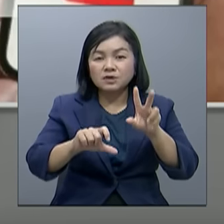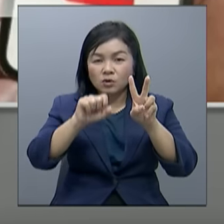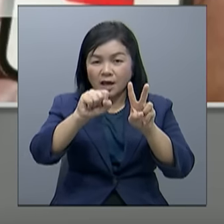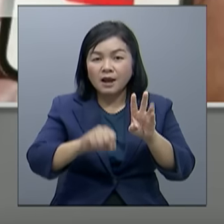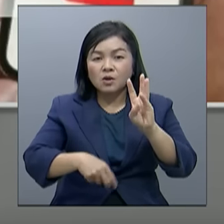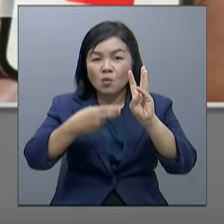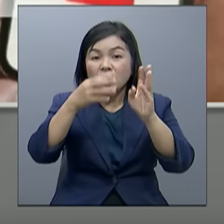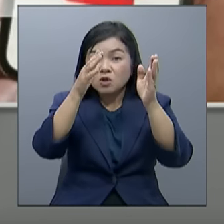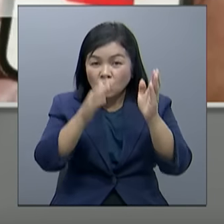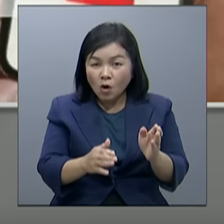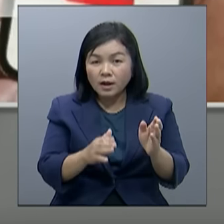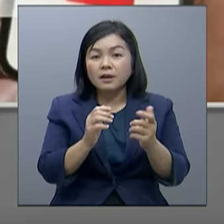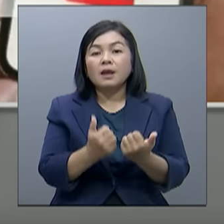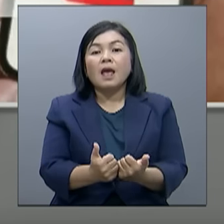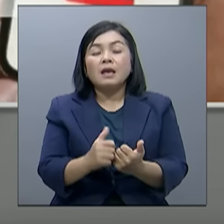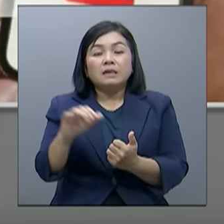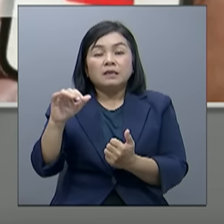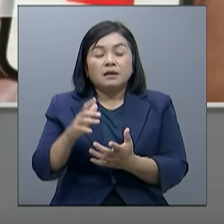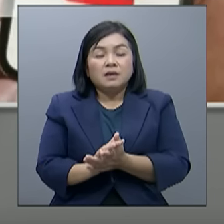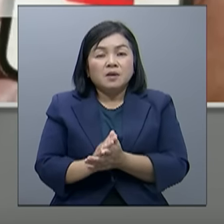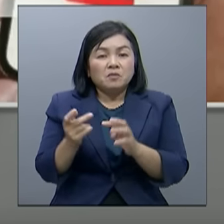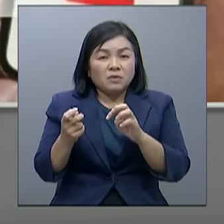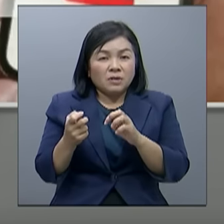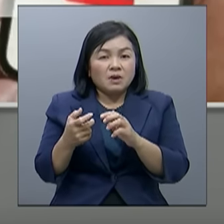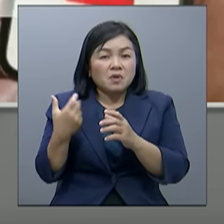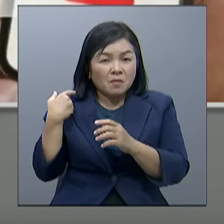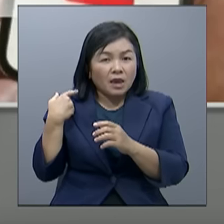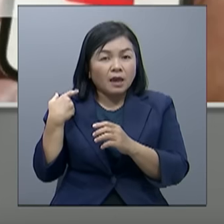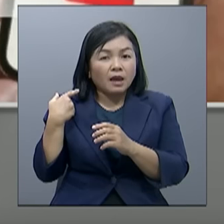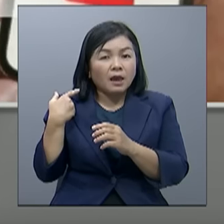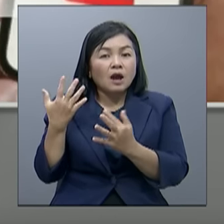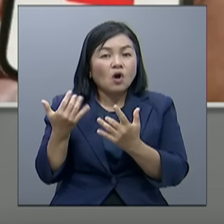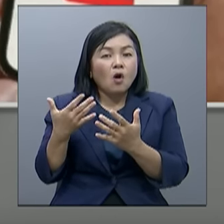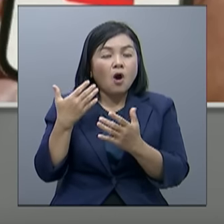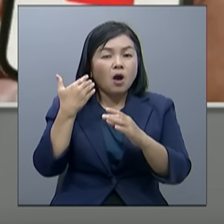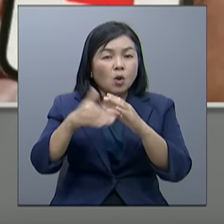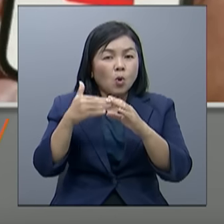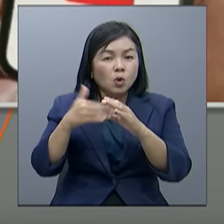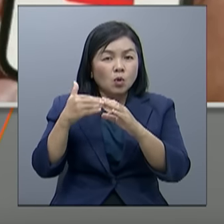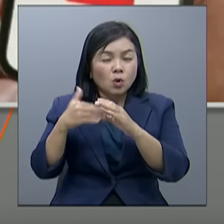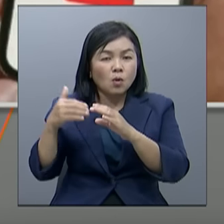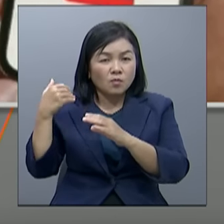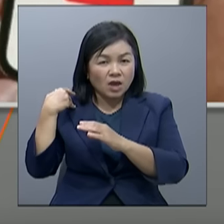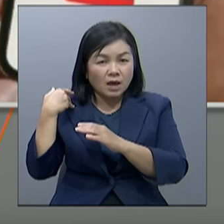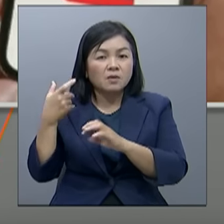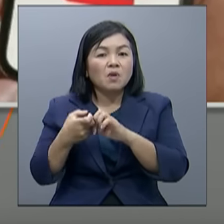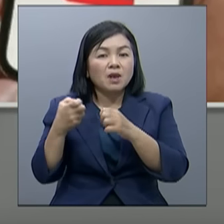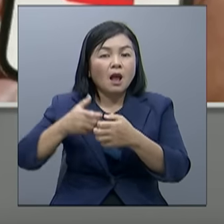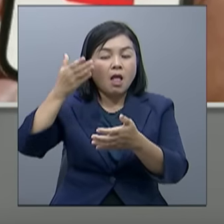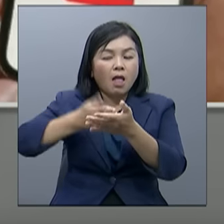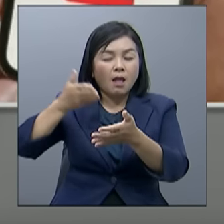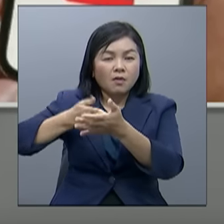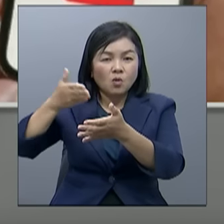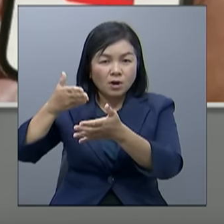2,260,000 คนนะคะและยังมีคนที่อยู่ในช่วงรอบการโอน3รอบก่อนหน้านี้ที่ยังคงไม่สำเร็จค่ะ